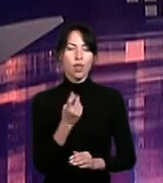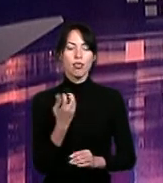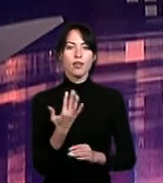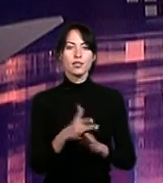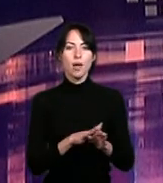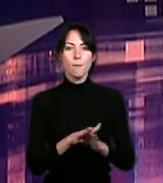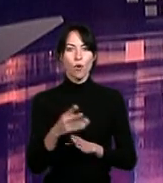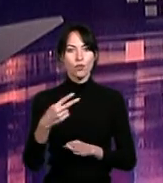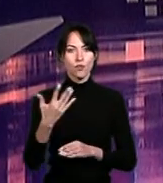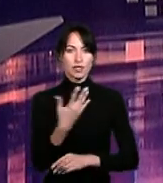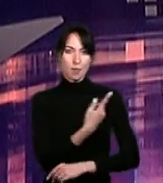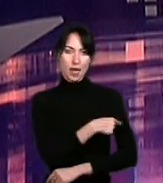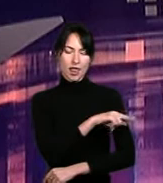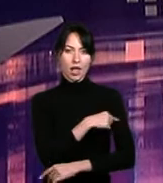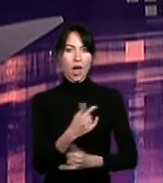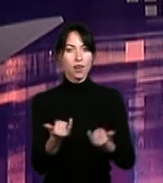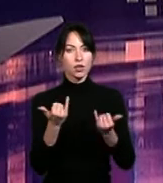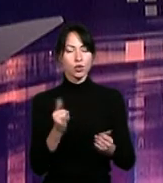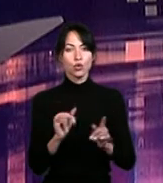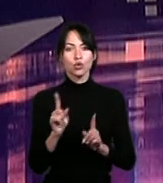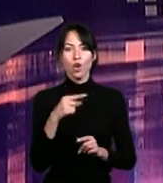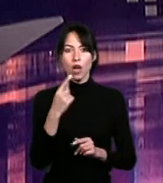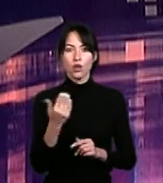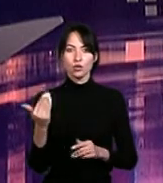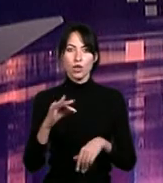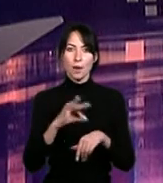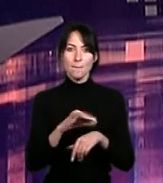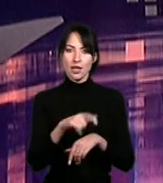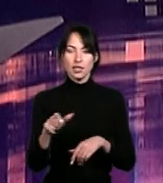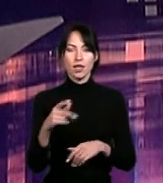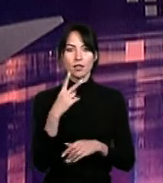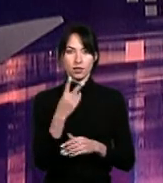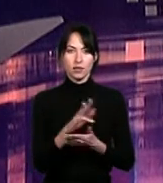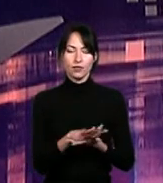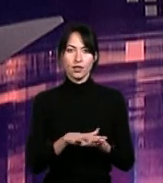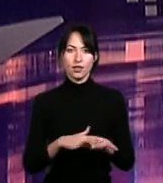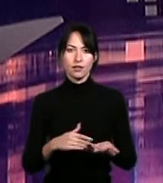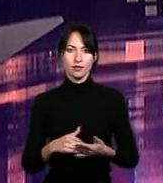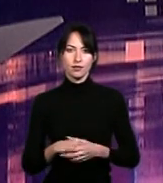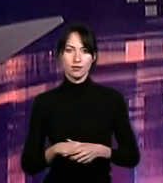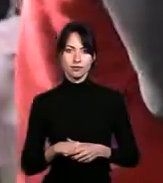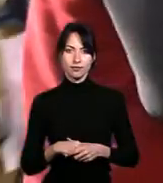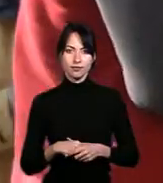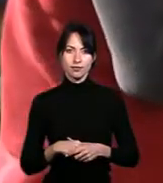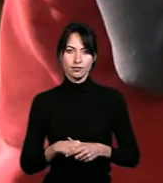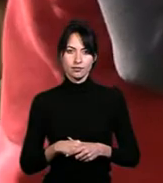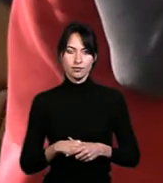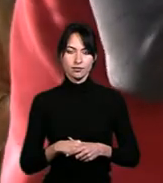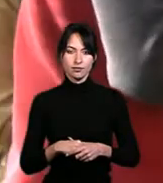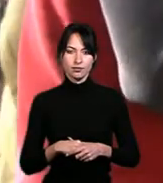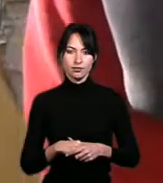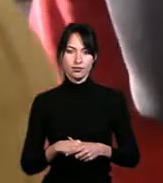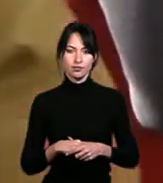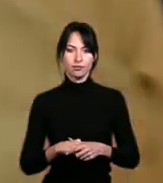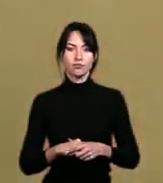заповнена 25-та лікарня сьогодні і що кажуть її пацієнти, дізнавався Дмитро Гребінник. Таблетки